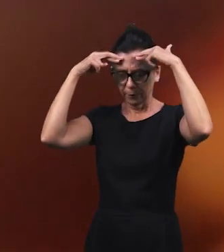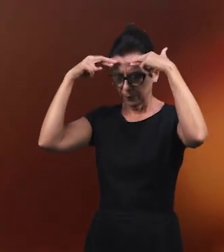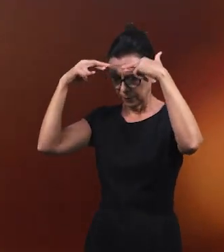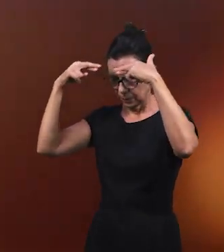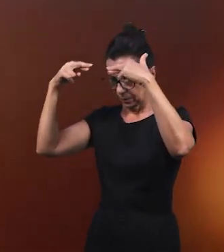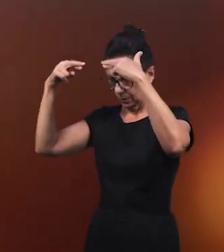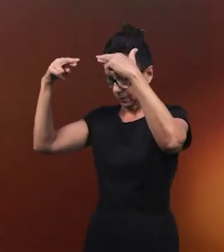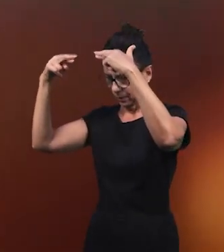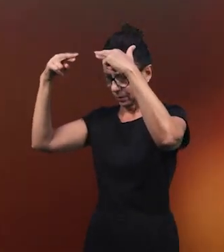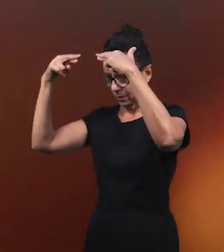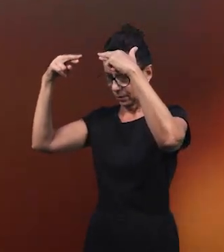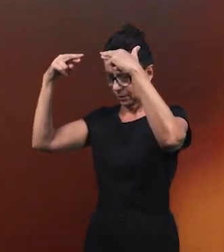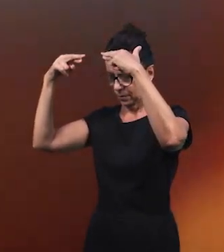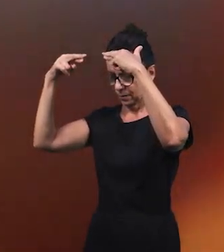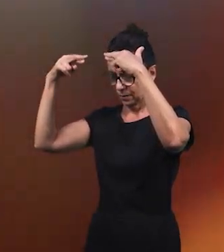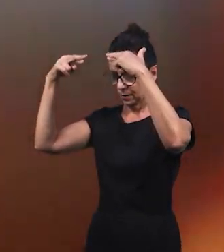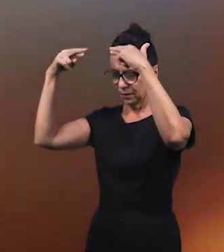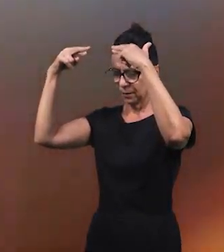Благоговений,